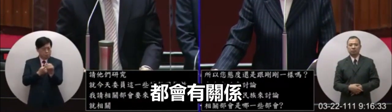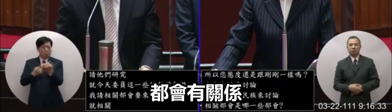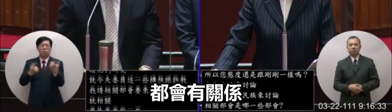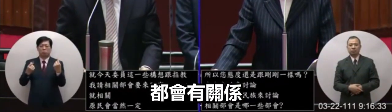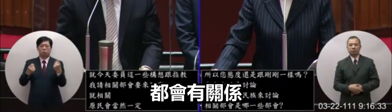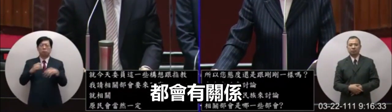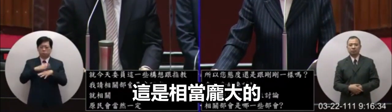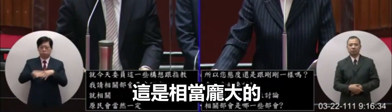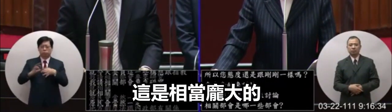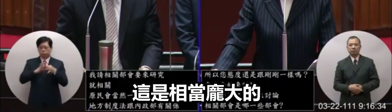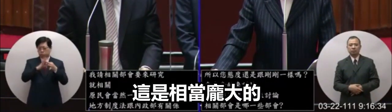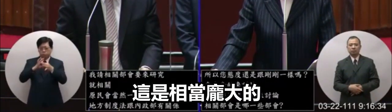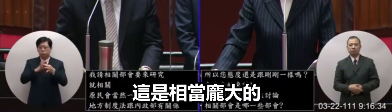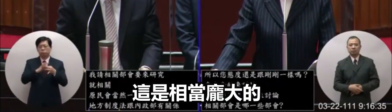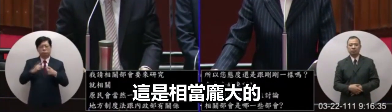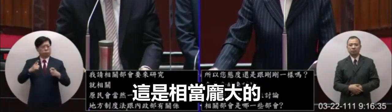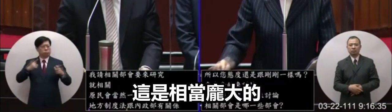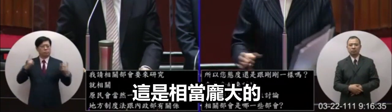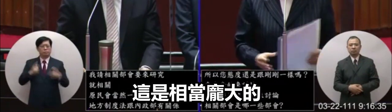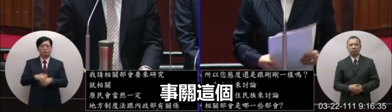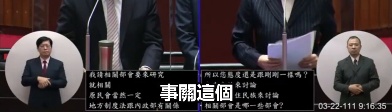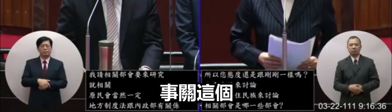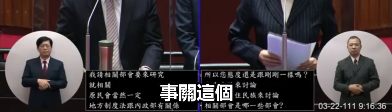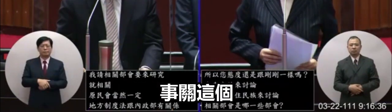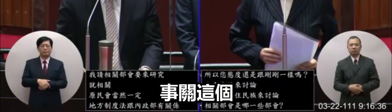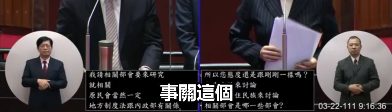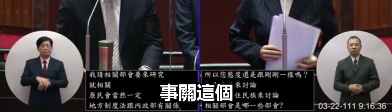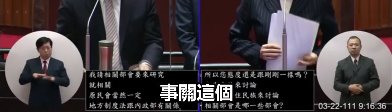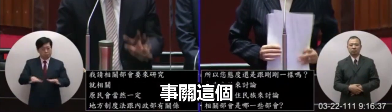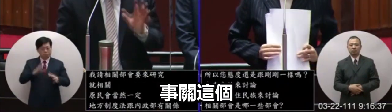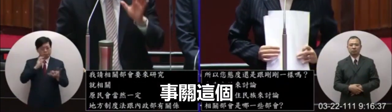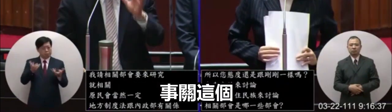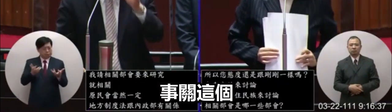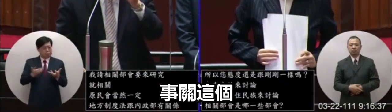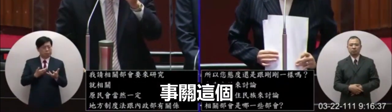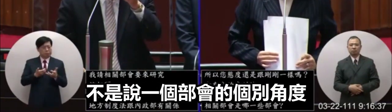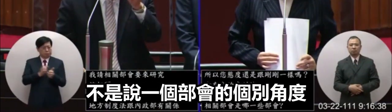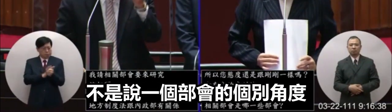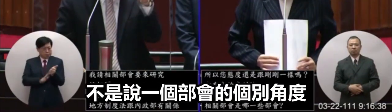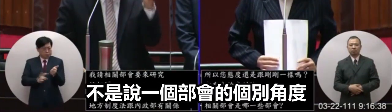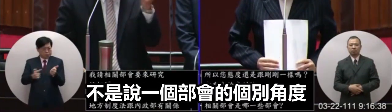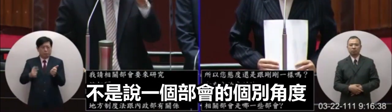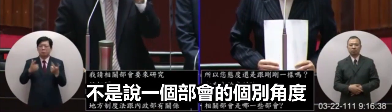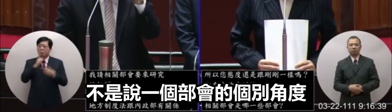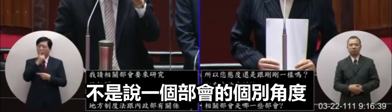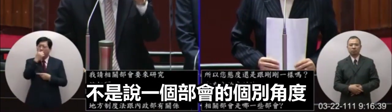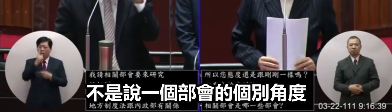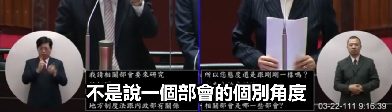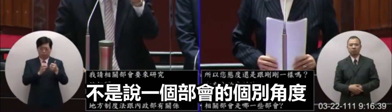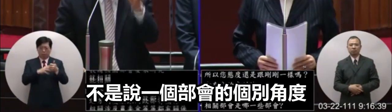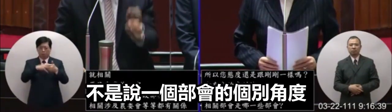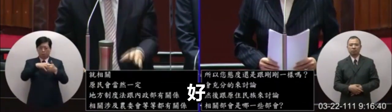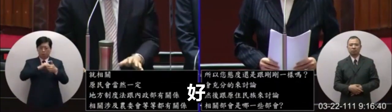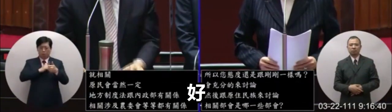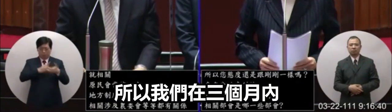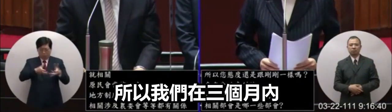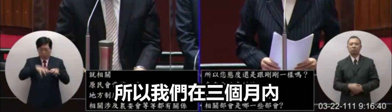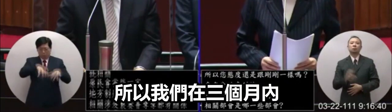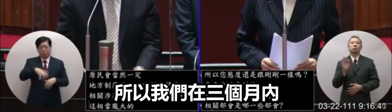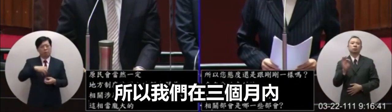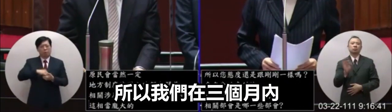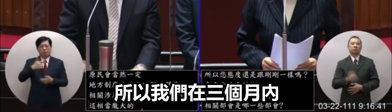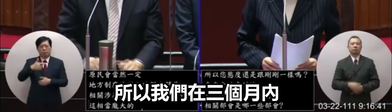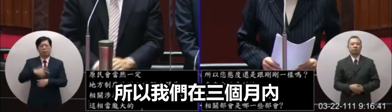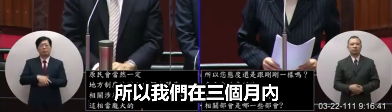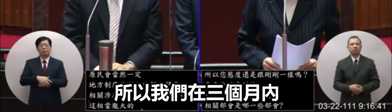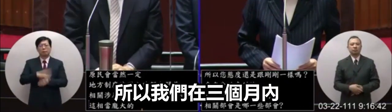都会有关系，这是相当庞大的。那事关这个 不是说一个部会的个别角度。 好，所以